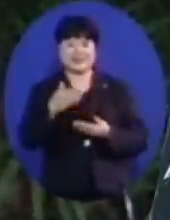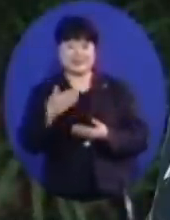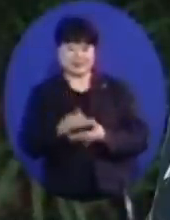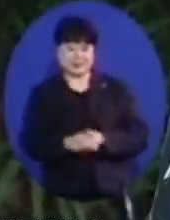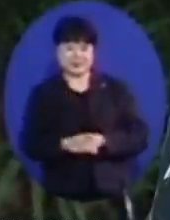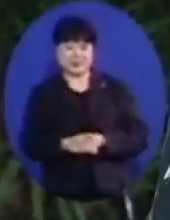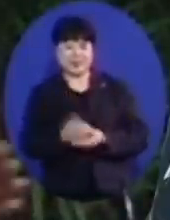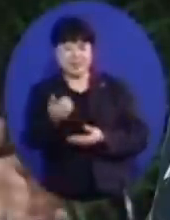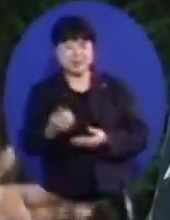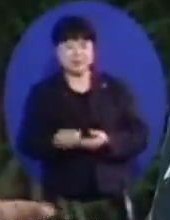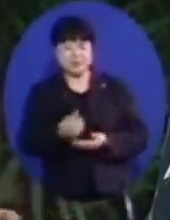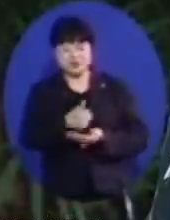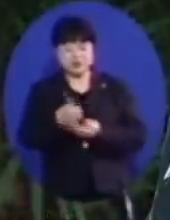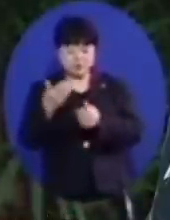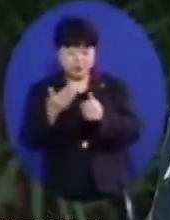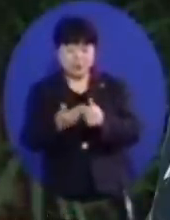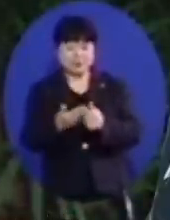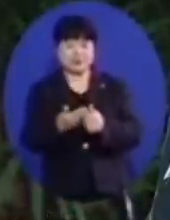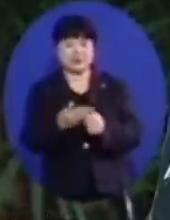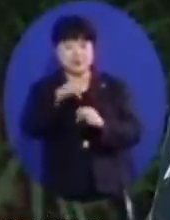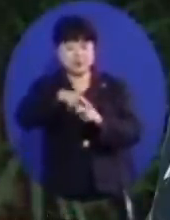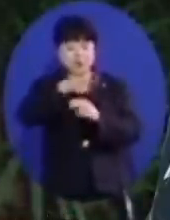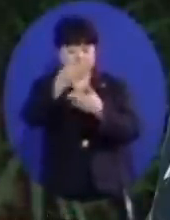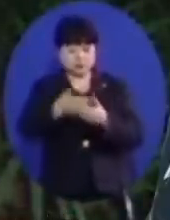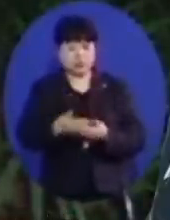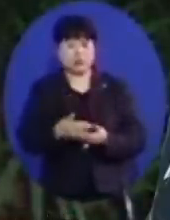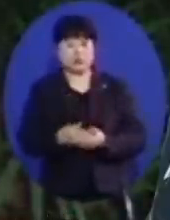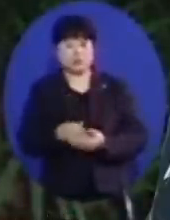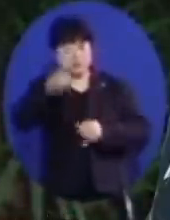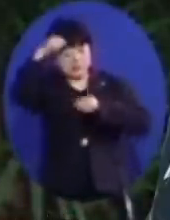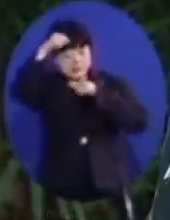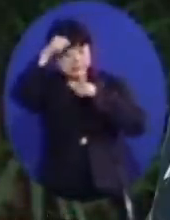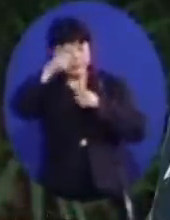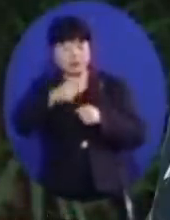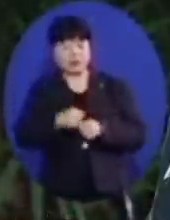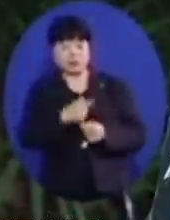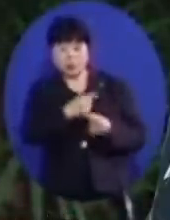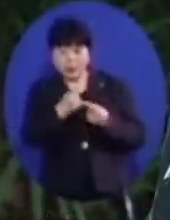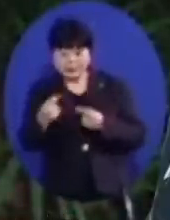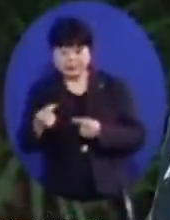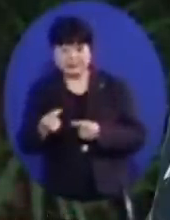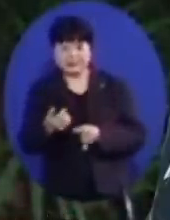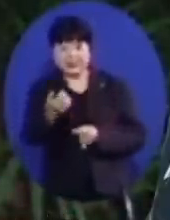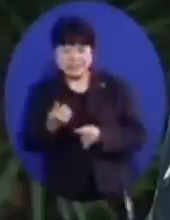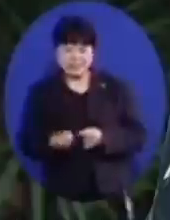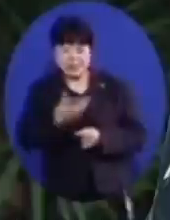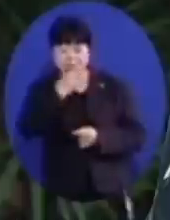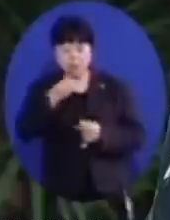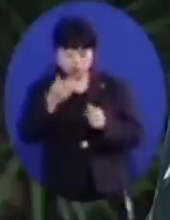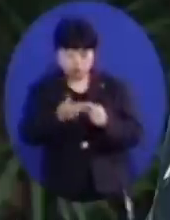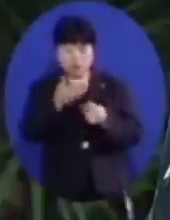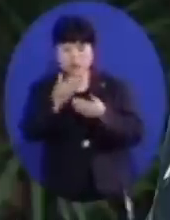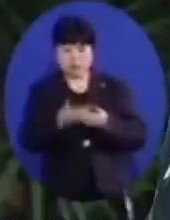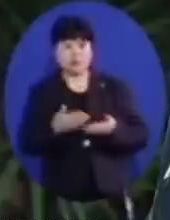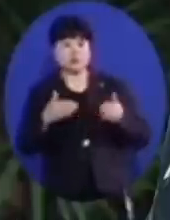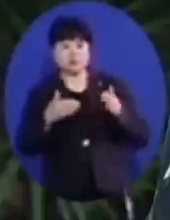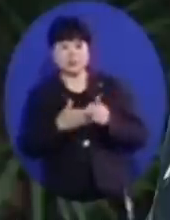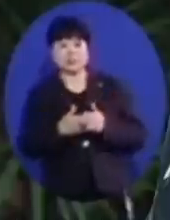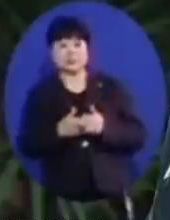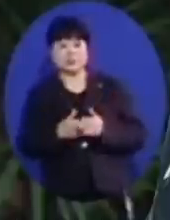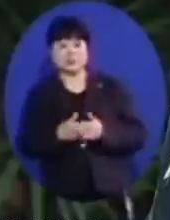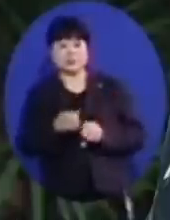이미 주님께서 우리가 신고 다닐 수 있는 것처럼 이와 같은 복을 주신 것입니다